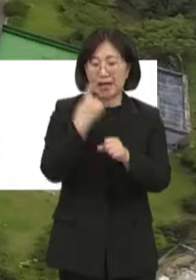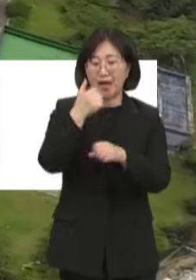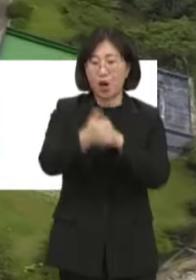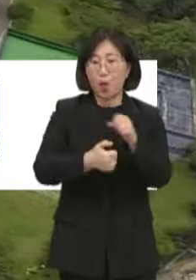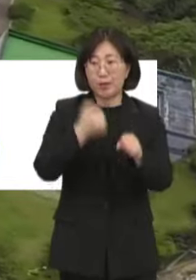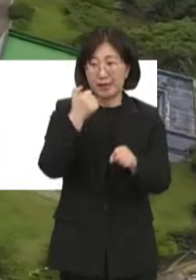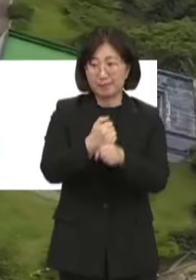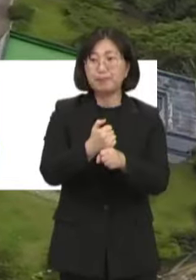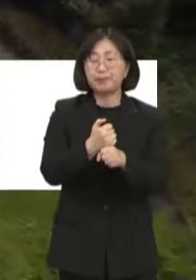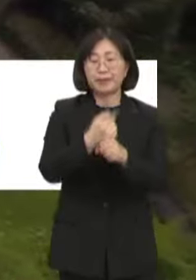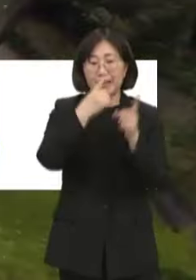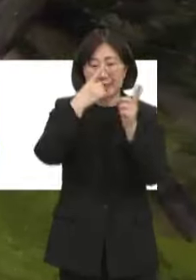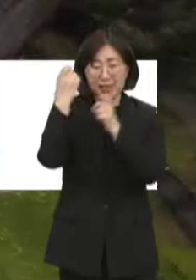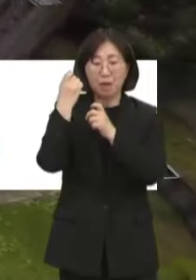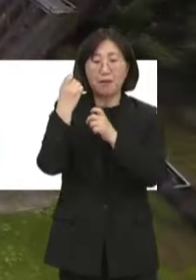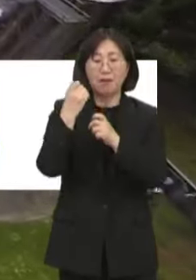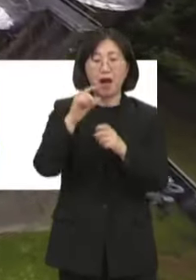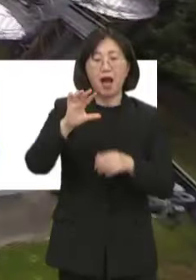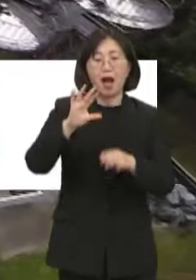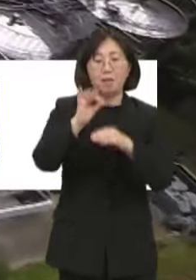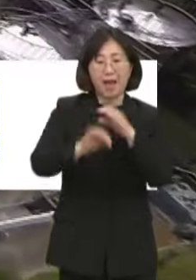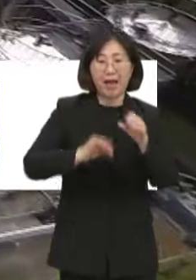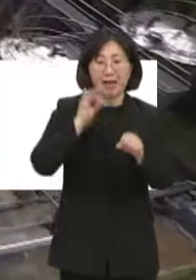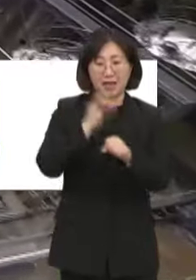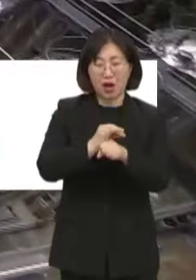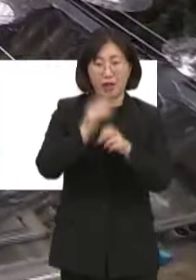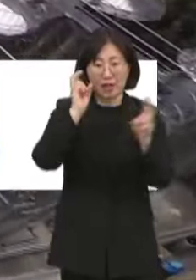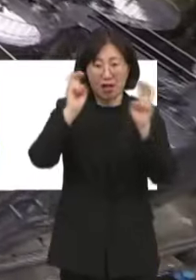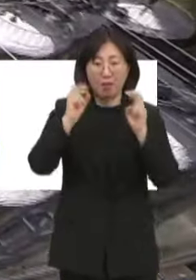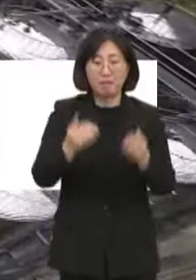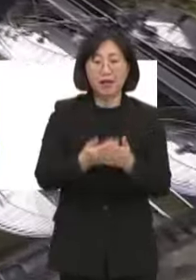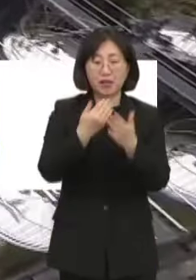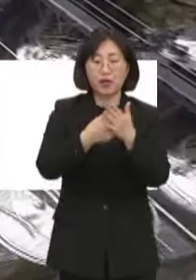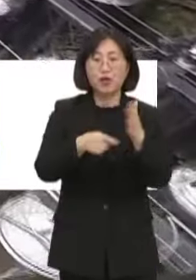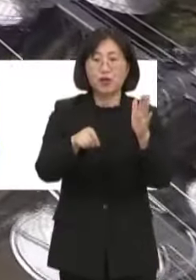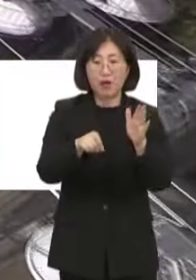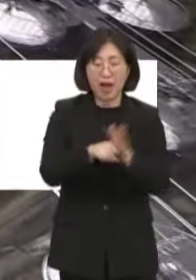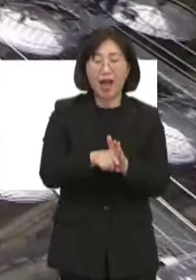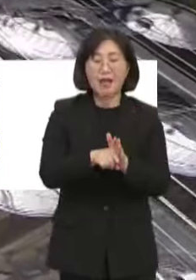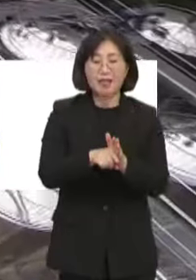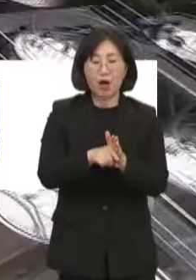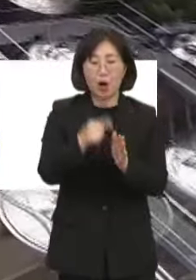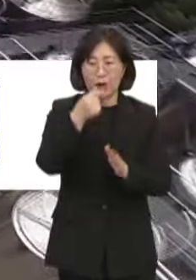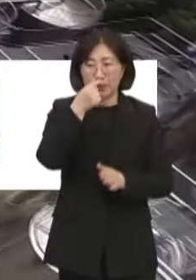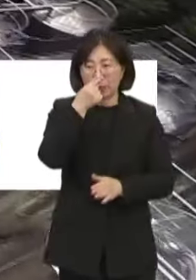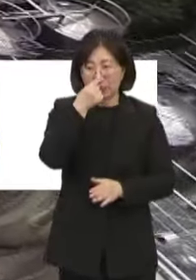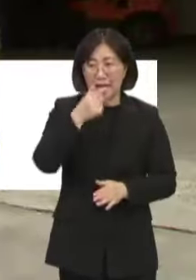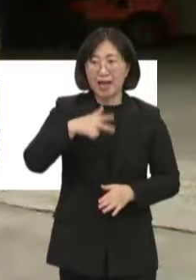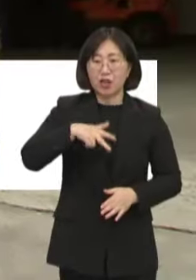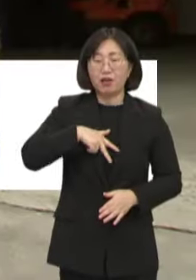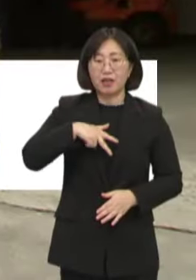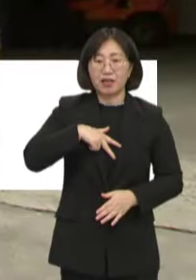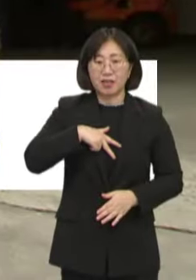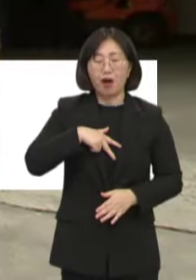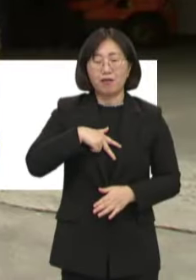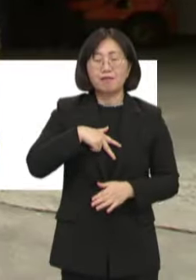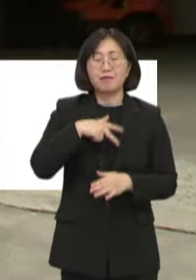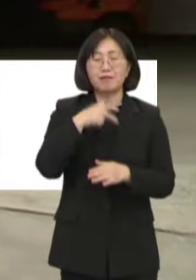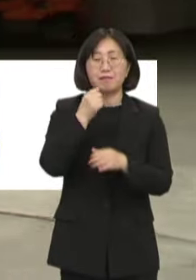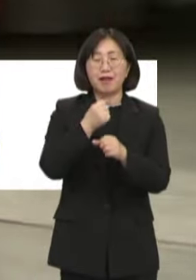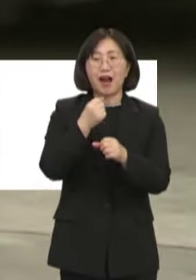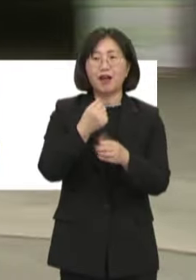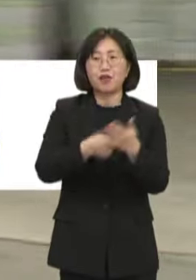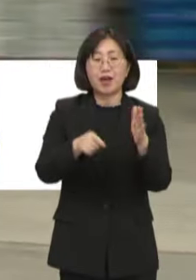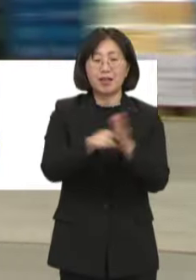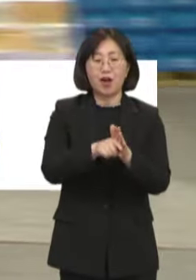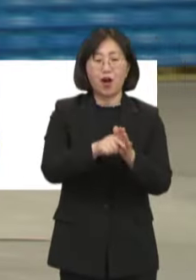맞은 선양소주는 100년 기업을 향한 도약의 첫걸음으로 소주회사의 정체성을 확고히 하기 위해 사명 변경을